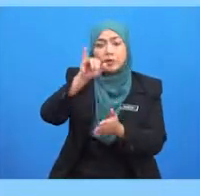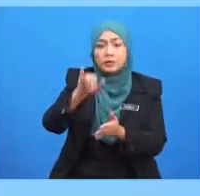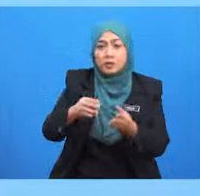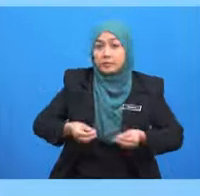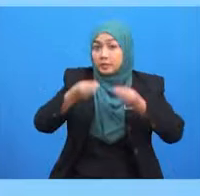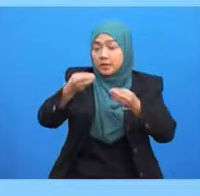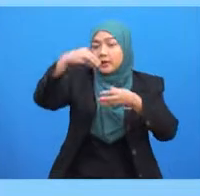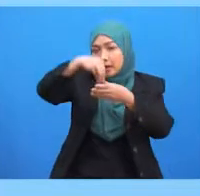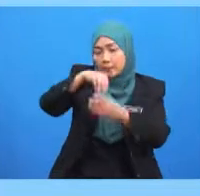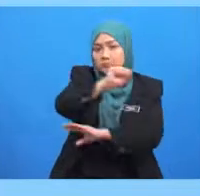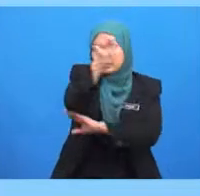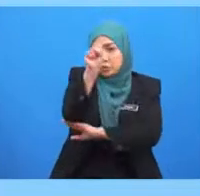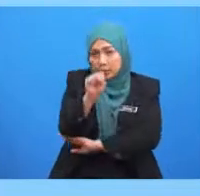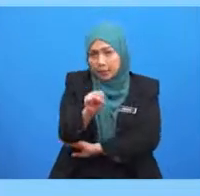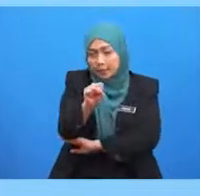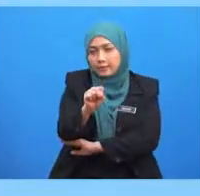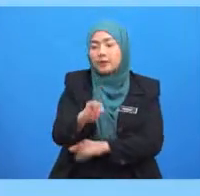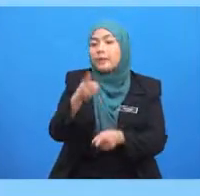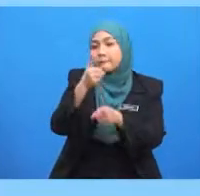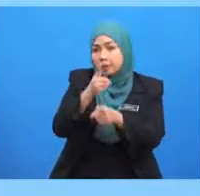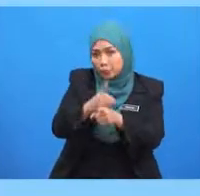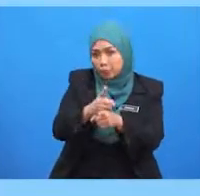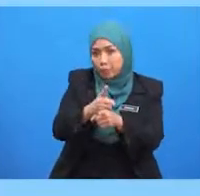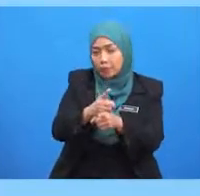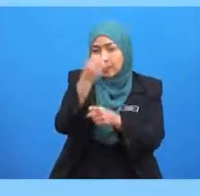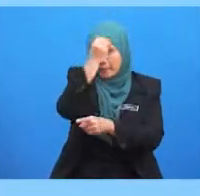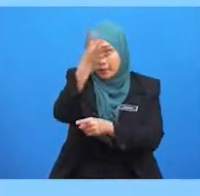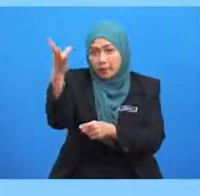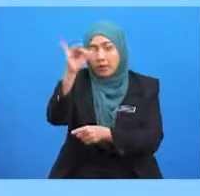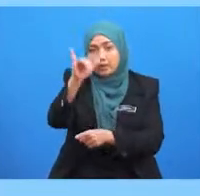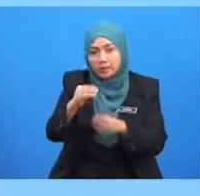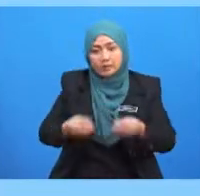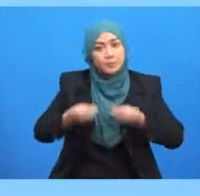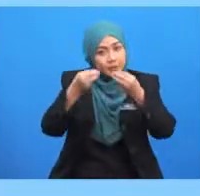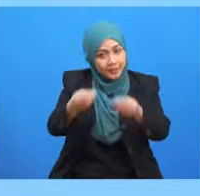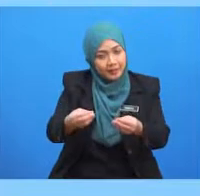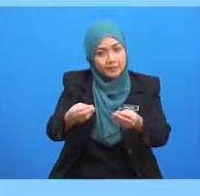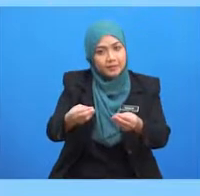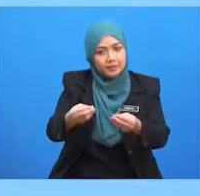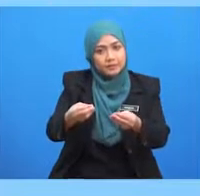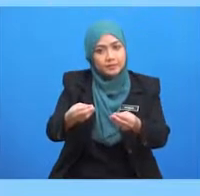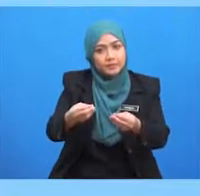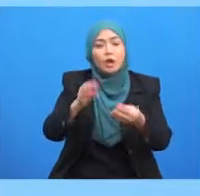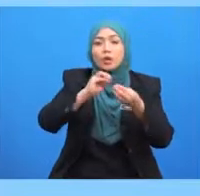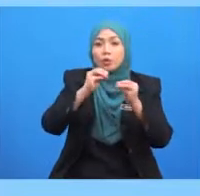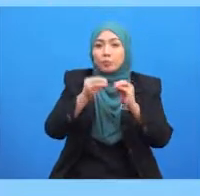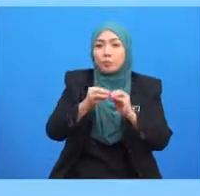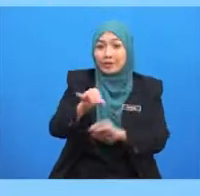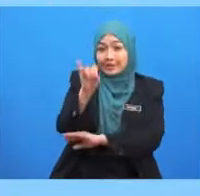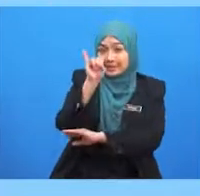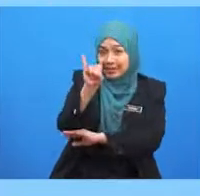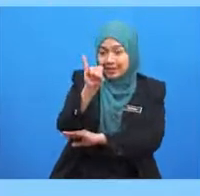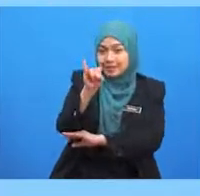soale betul maklumat yang diberikan adalah nomor indeks